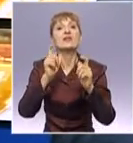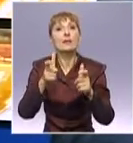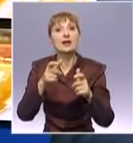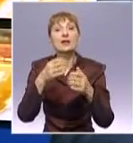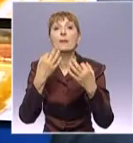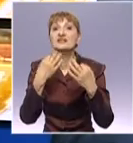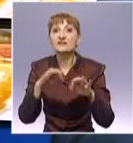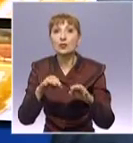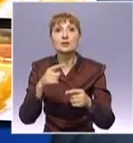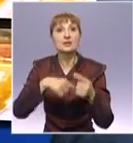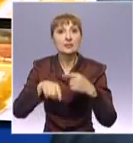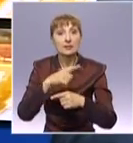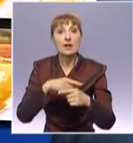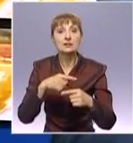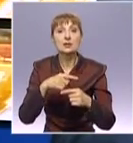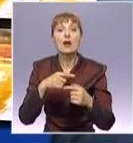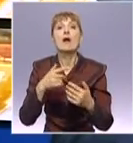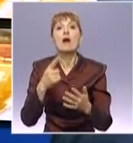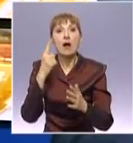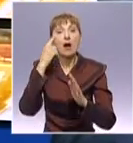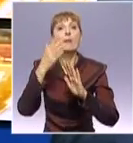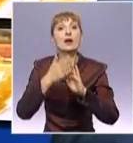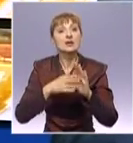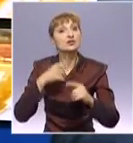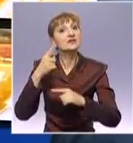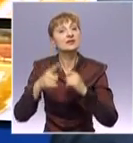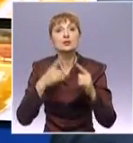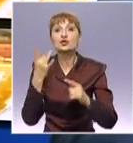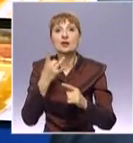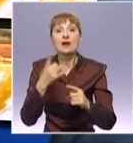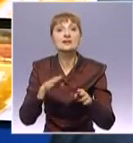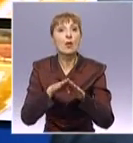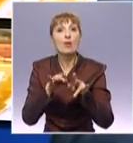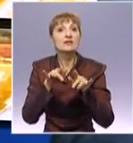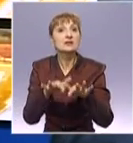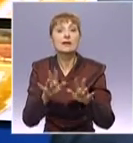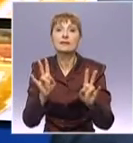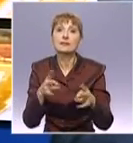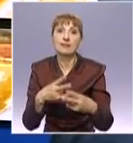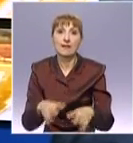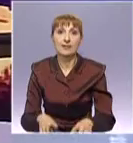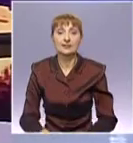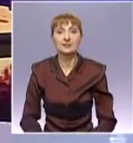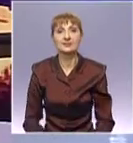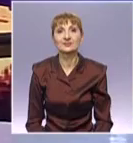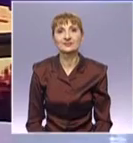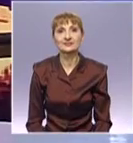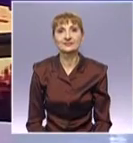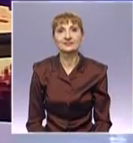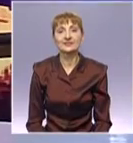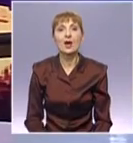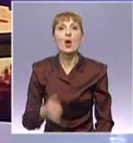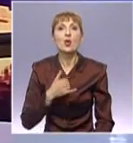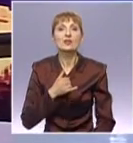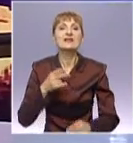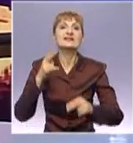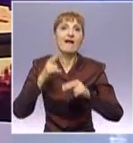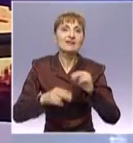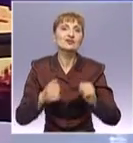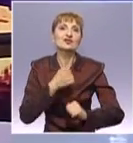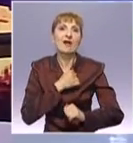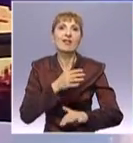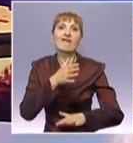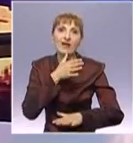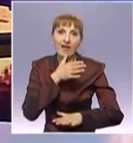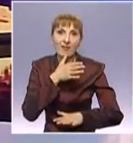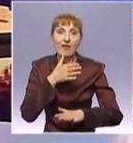наших предпринимателей сориентировать, что в следующий раз подобного рода действия неприемлемы. Понятно. Ади Жаратбекович, у нас заканчивается эфирное время,